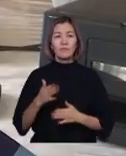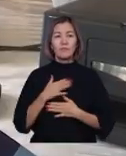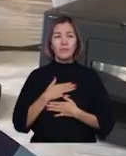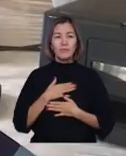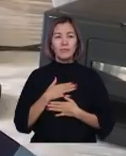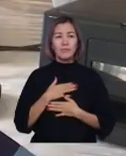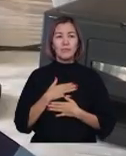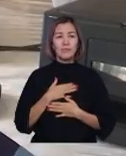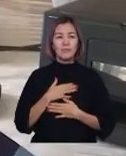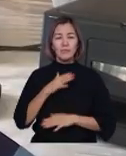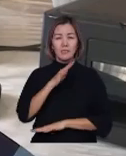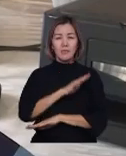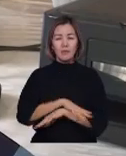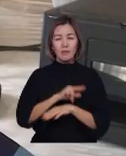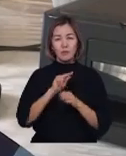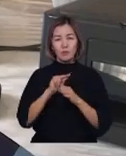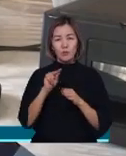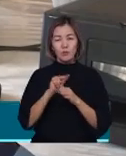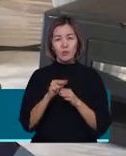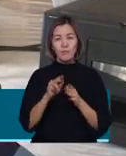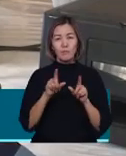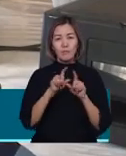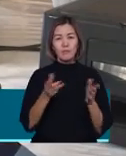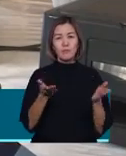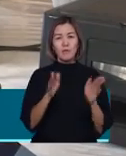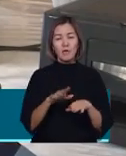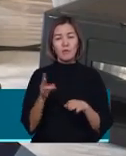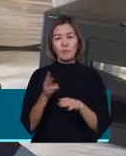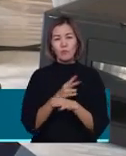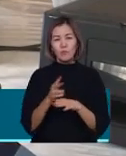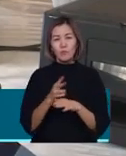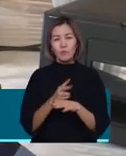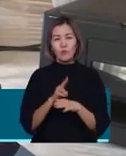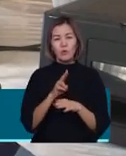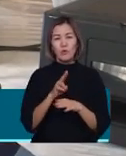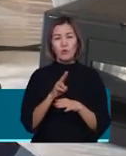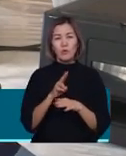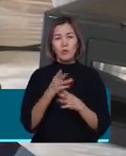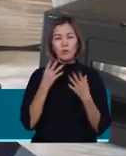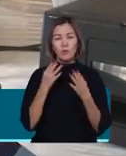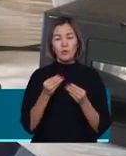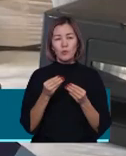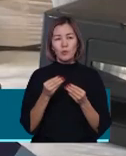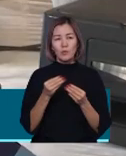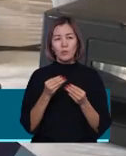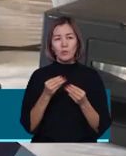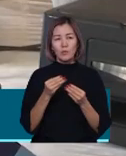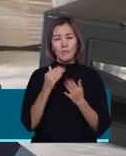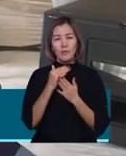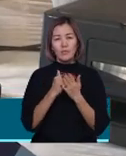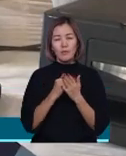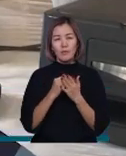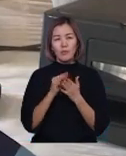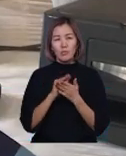жаңалы өзіміздің сабағымызды беріп, мектепте қалып, қосымша түнімен со жақты күнделік кезет толтырып, жаңалы 100% бағдарлама орындалу керек